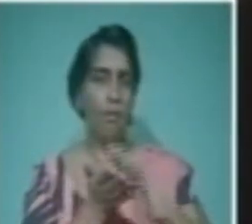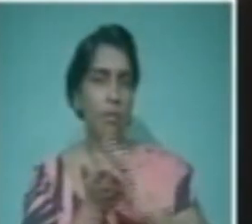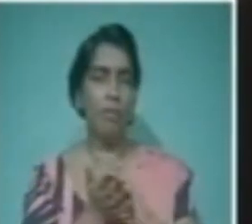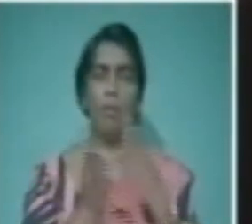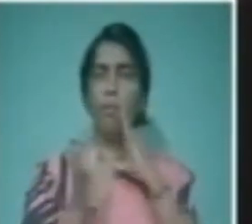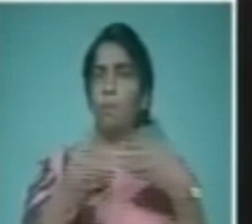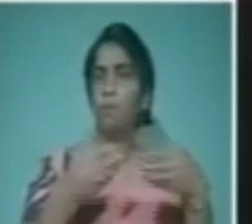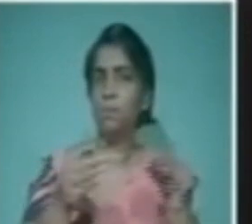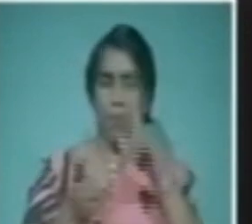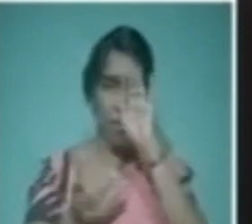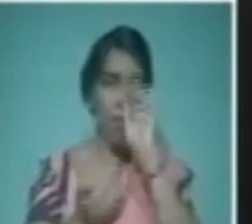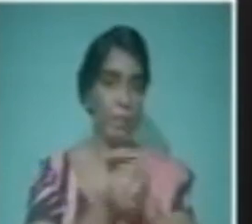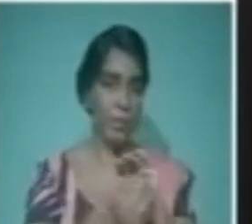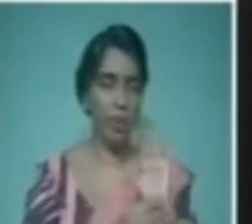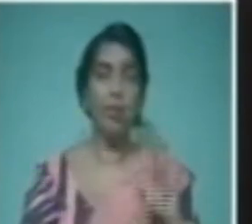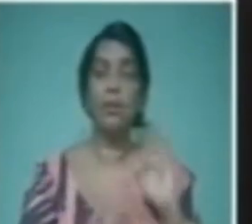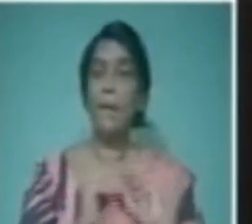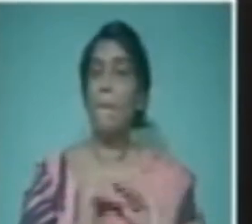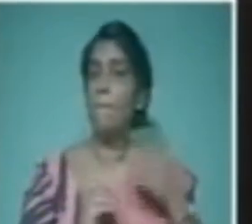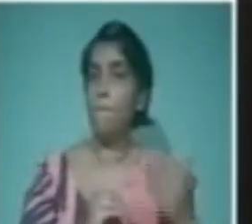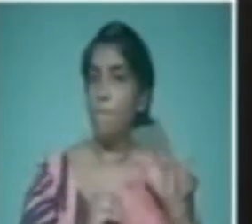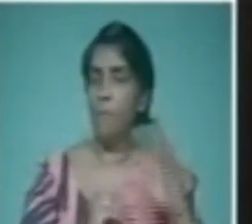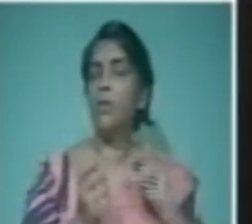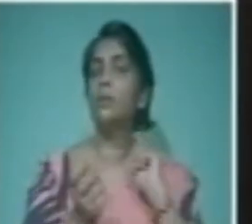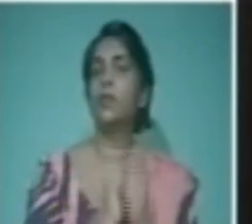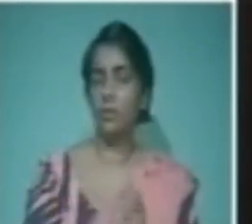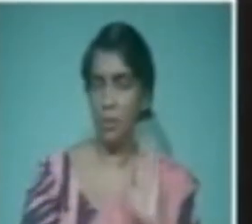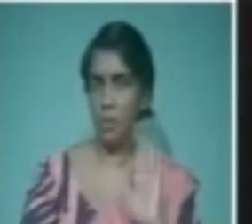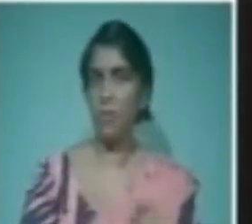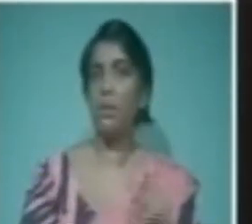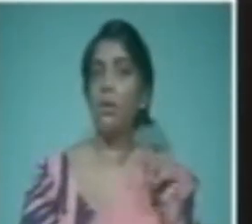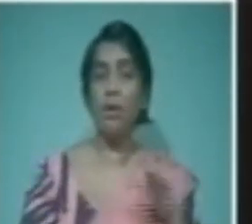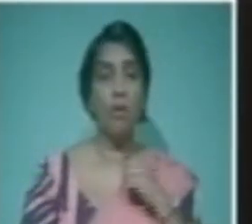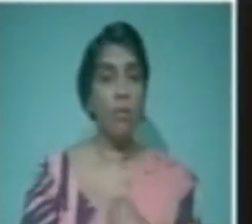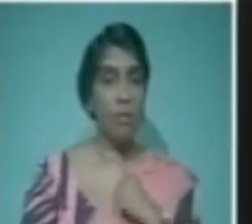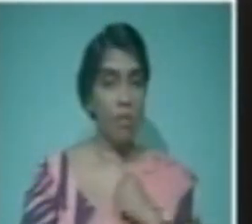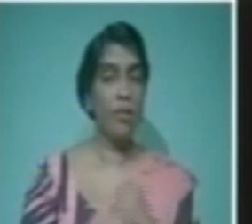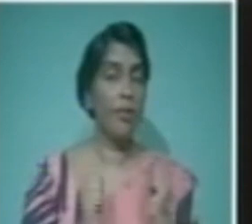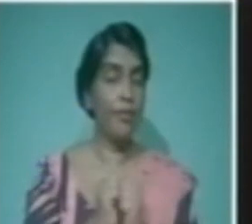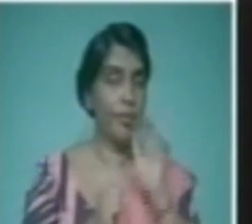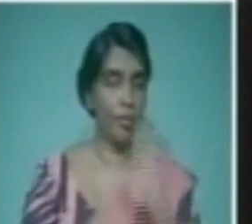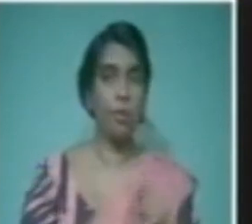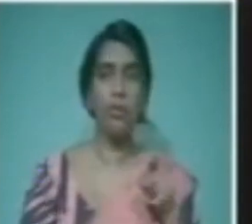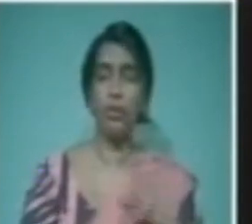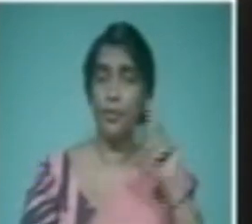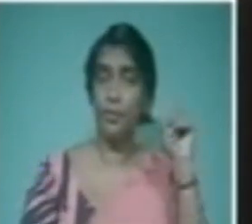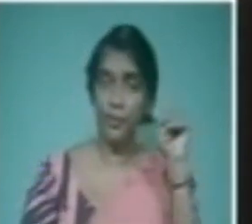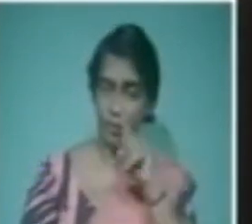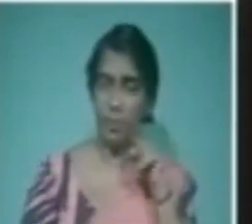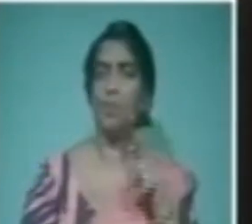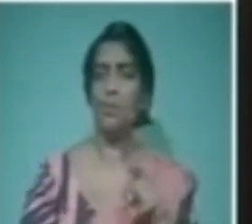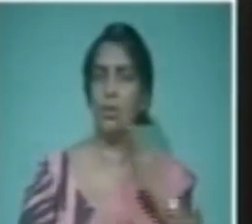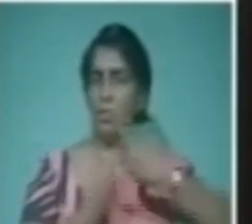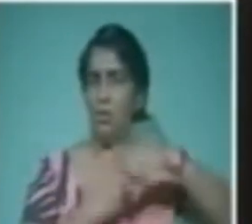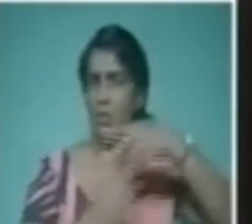ඒගොල්ලොම රිකවරණය කරලා ඊට පස්සේ තමයි මේ වෙනස කරන්නට ඕන දැන් ආණ්ඩුව ගිහිල්ලා කරලා තිබෙන්නේ ඉස්සෙල්ලා මේ